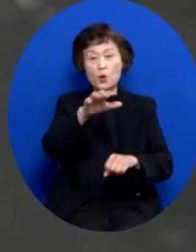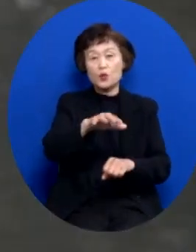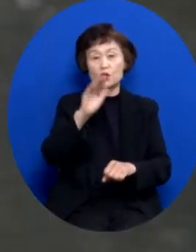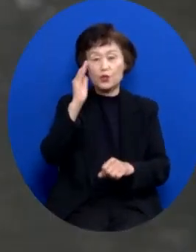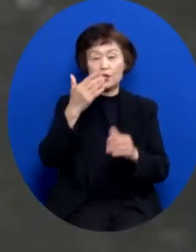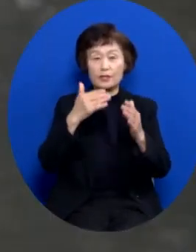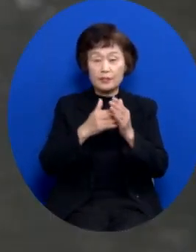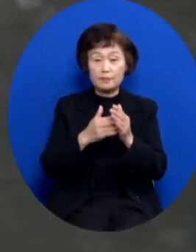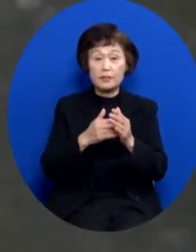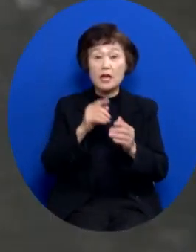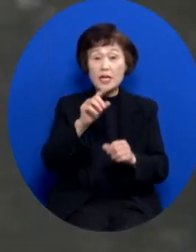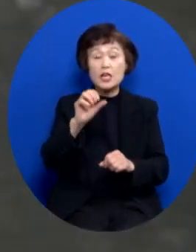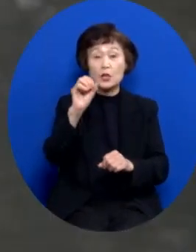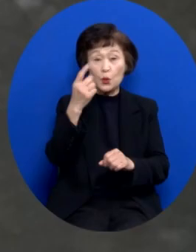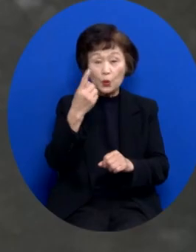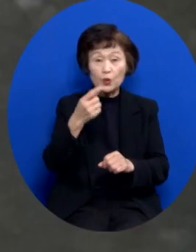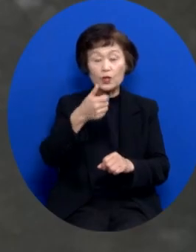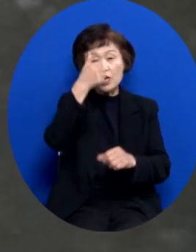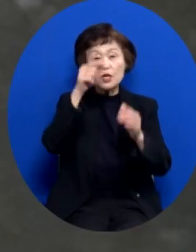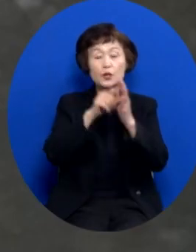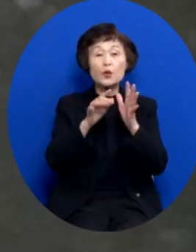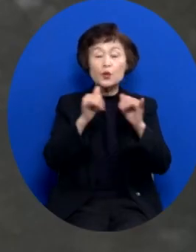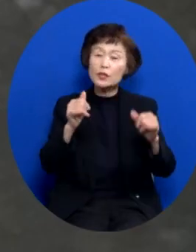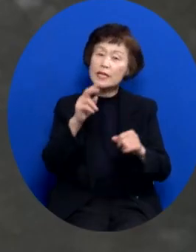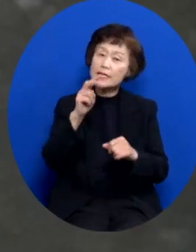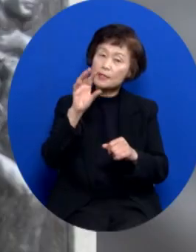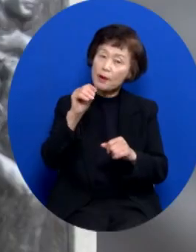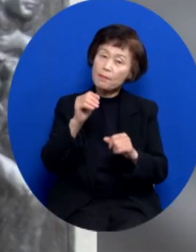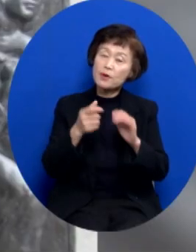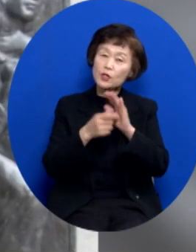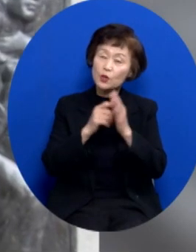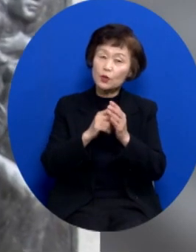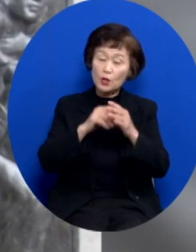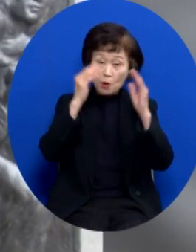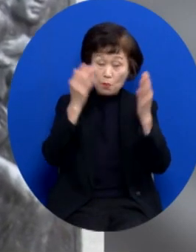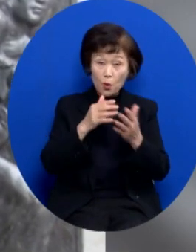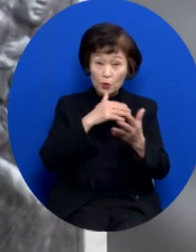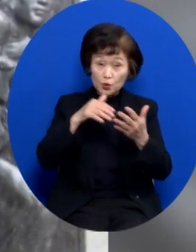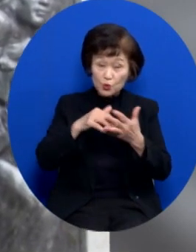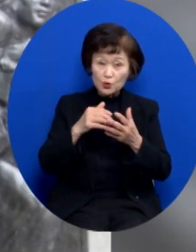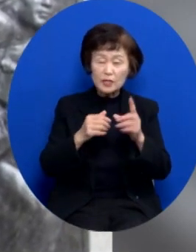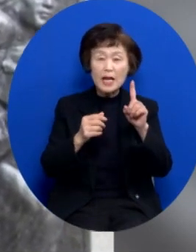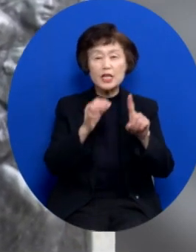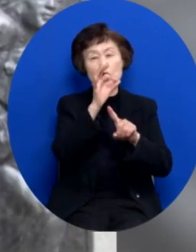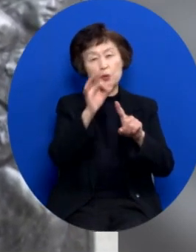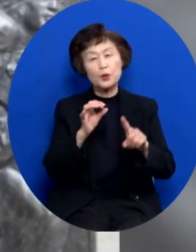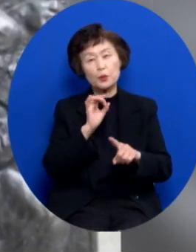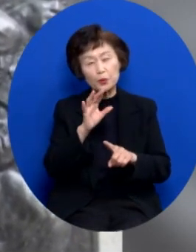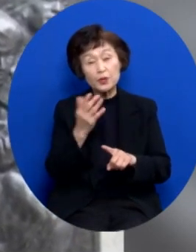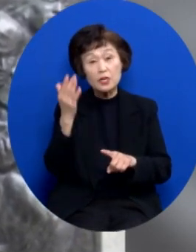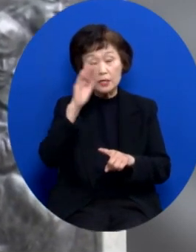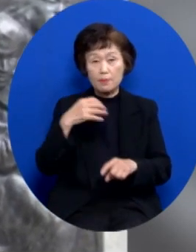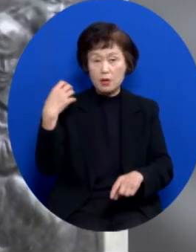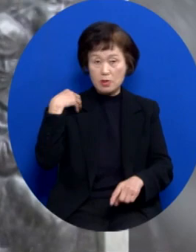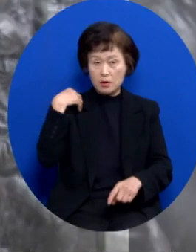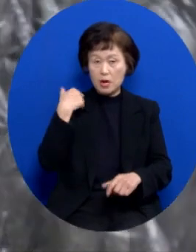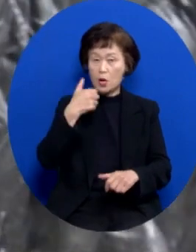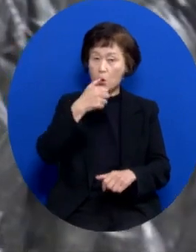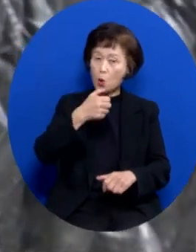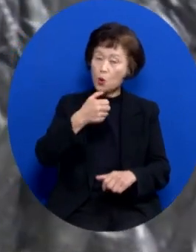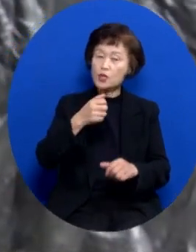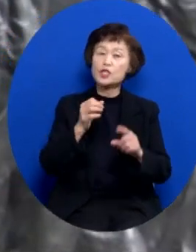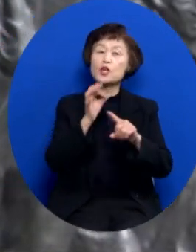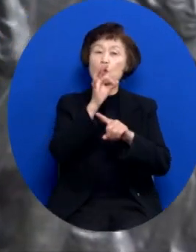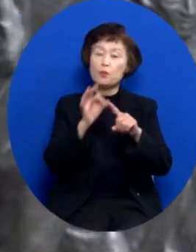이로 인해 당시 기독교인은 20만 명 정도로 전체 인구의 1%에 불과했지만 그 역할은 50%가 넘을